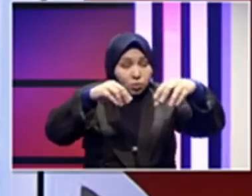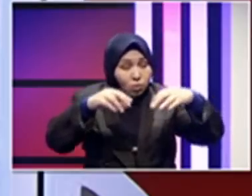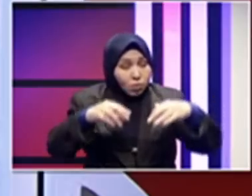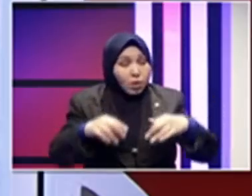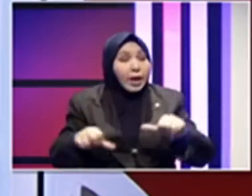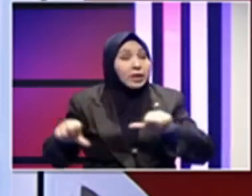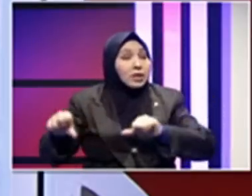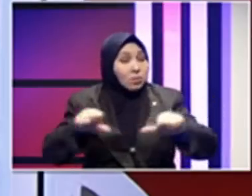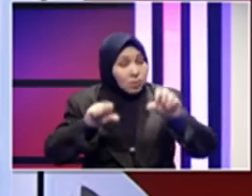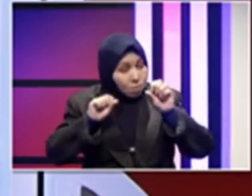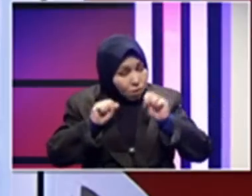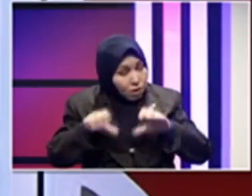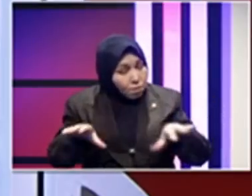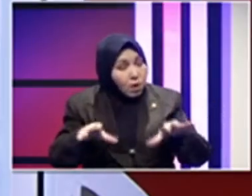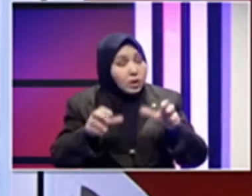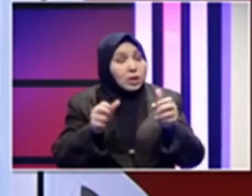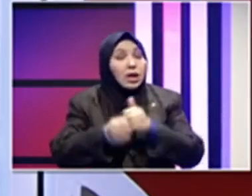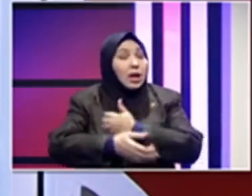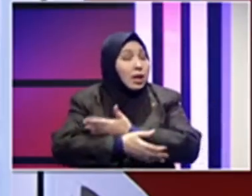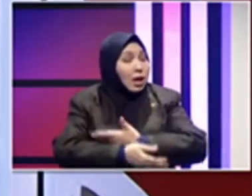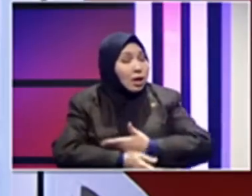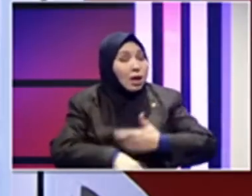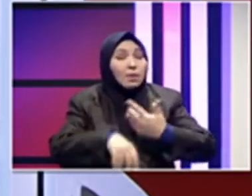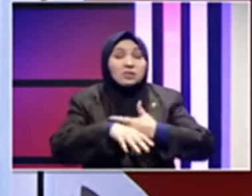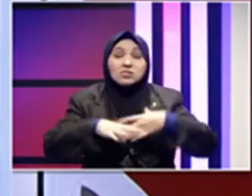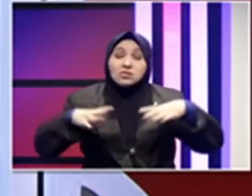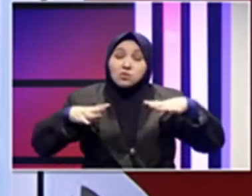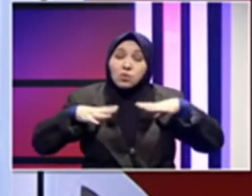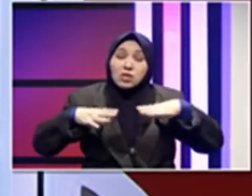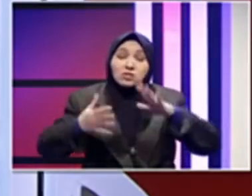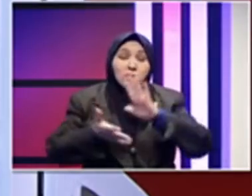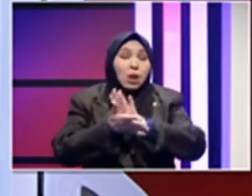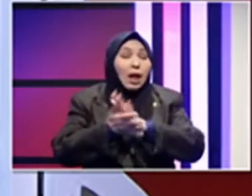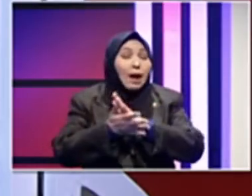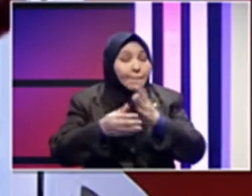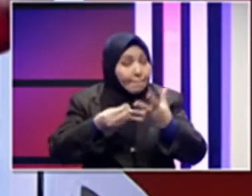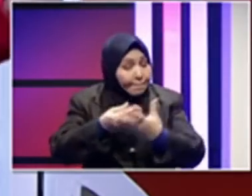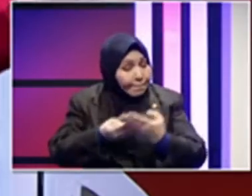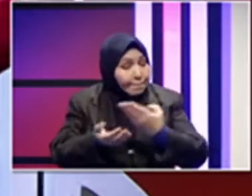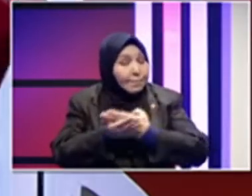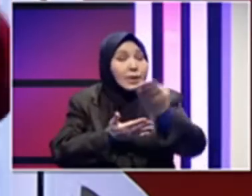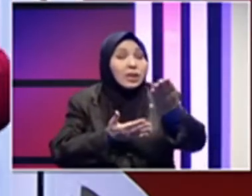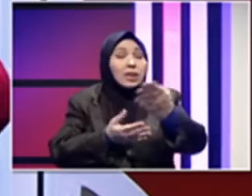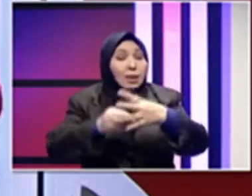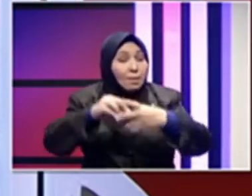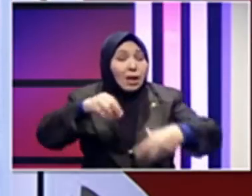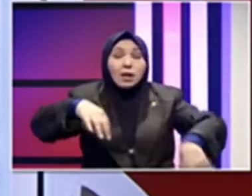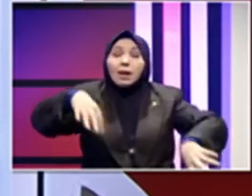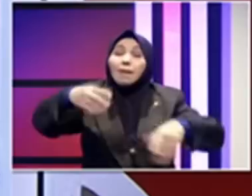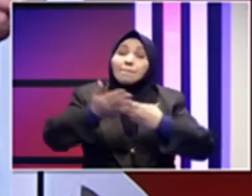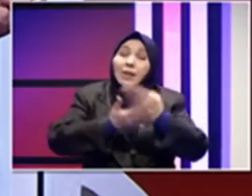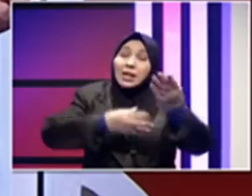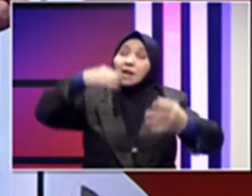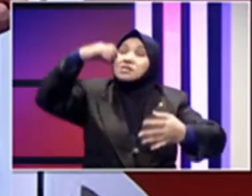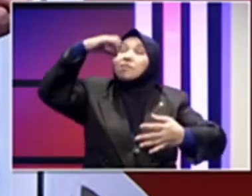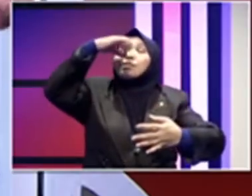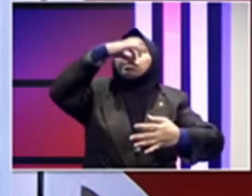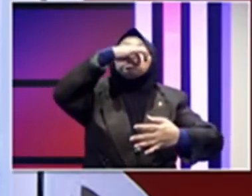aktiviti boleh buat dengan anak-anak waktu cuti sekolah ini, ya, beli mangga, beli anggur, beli apa lagi,